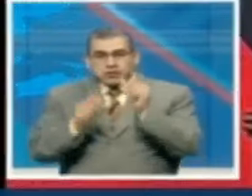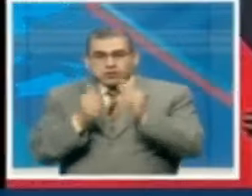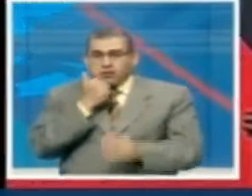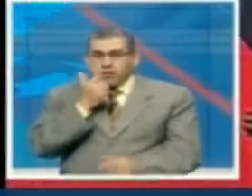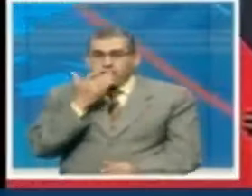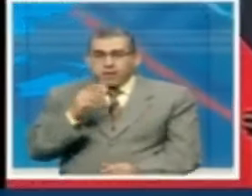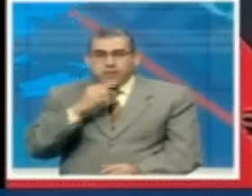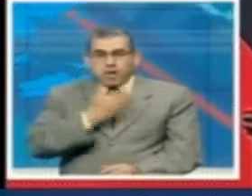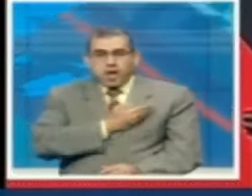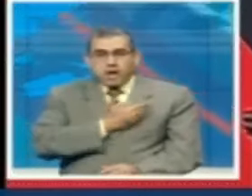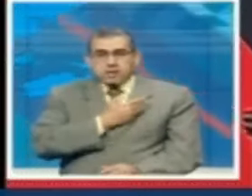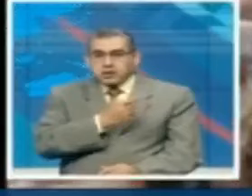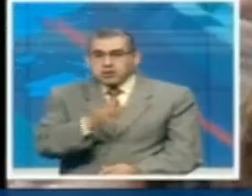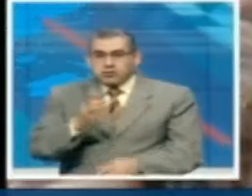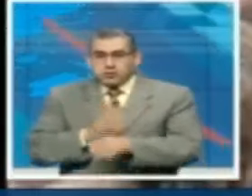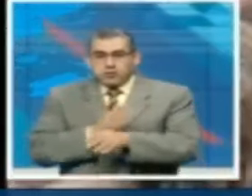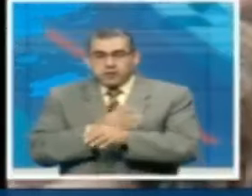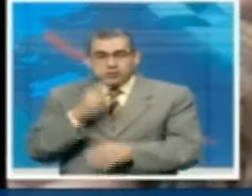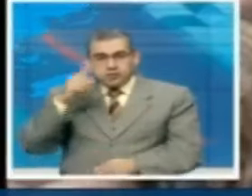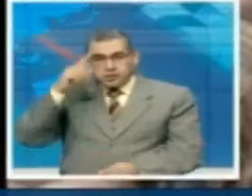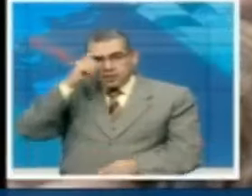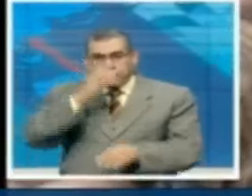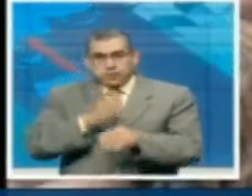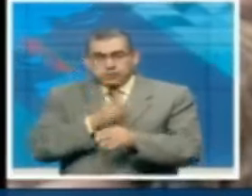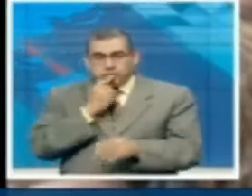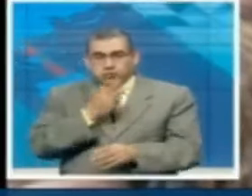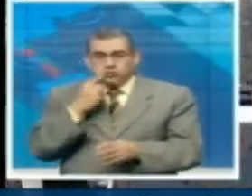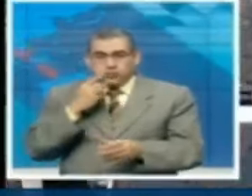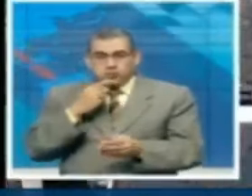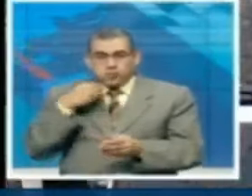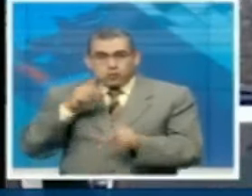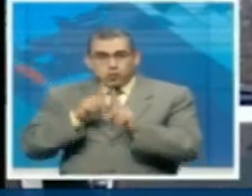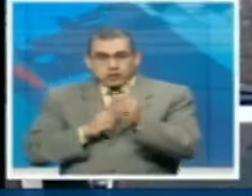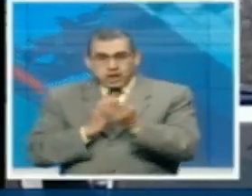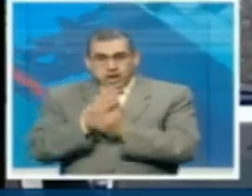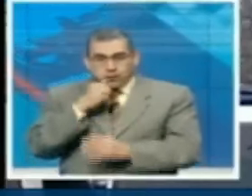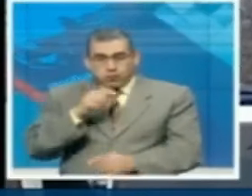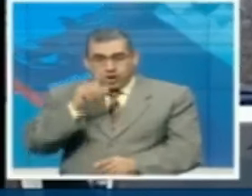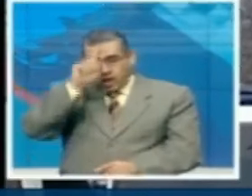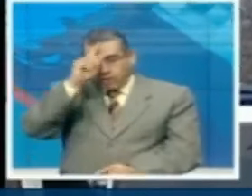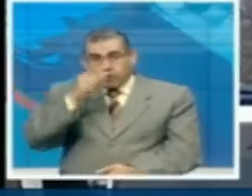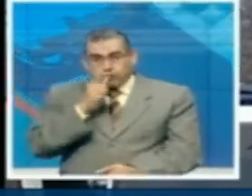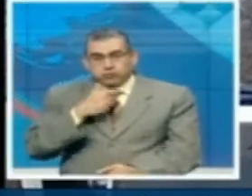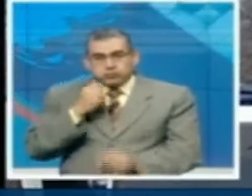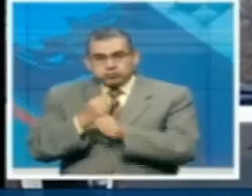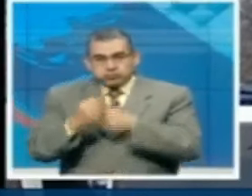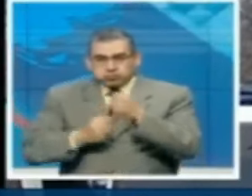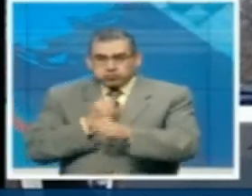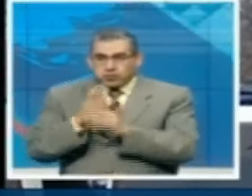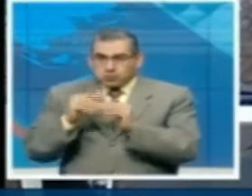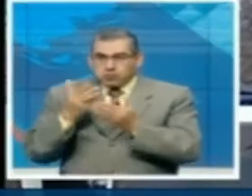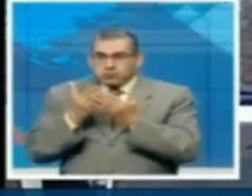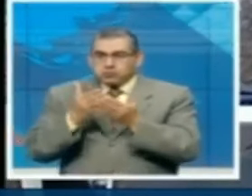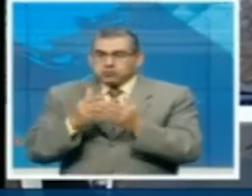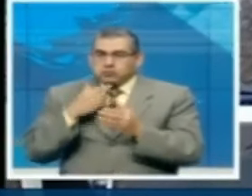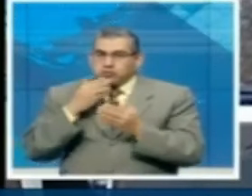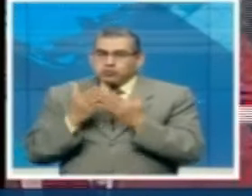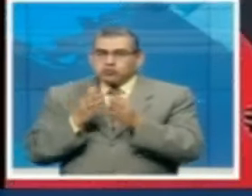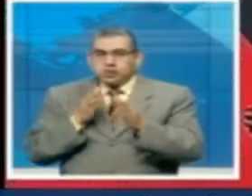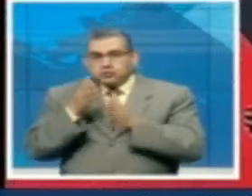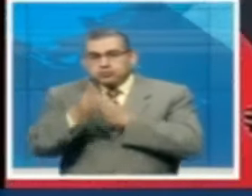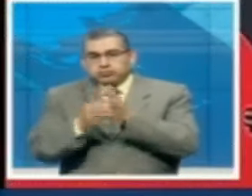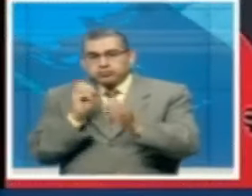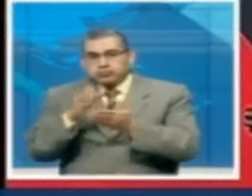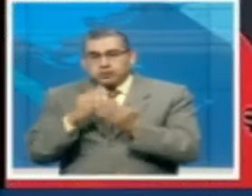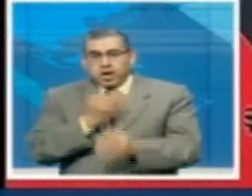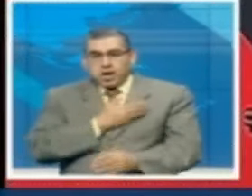غزة يعانون. من جانبها ثمنت الوزيرة الألمانية الجهود المصرية لإدخال المساعدات